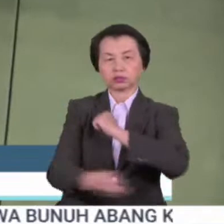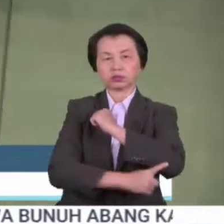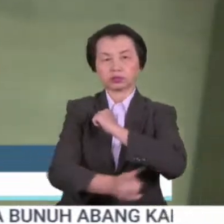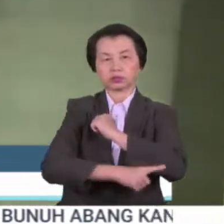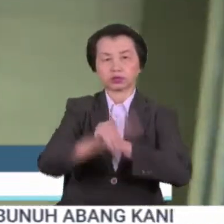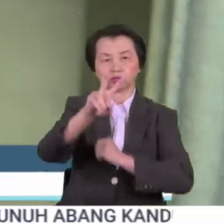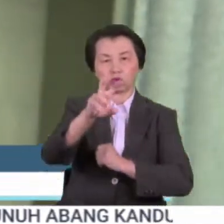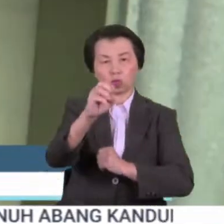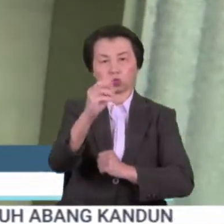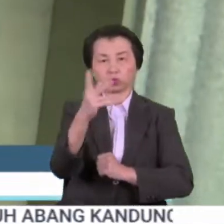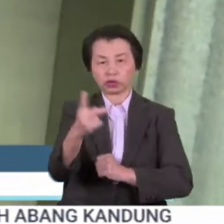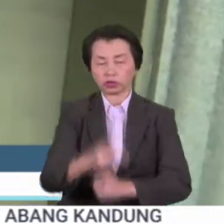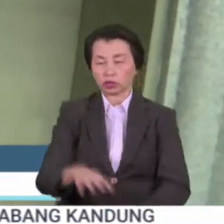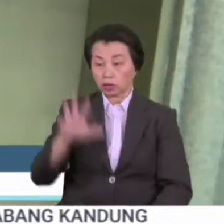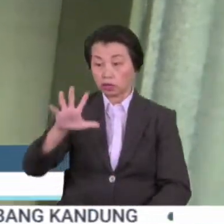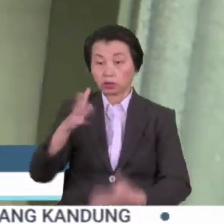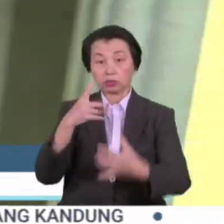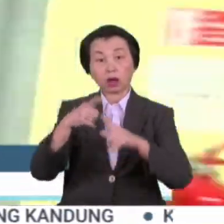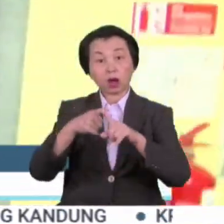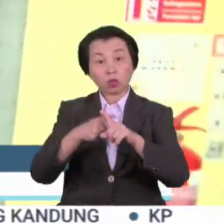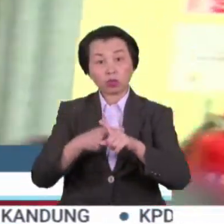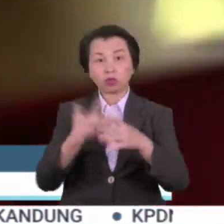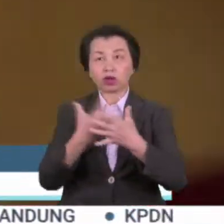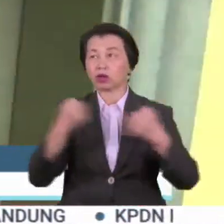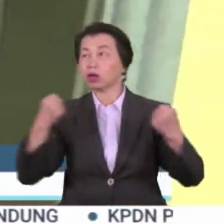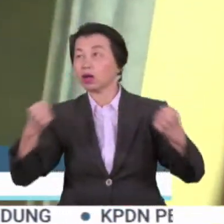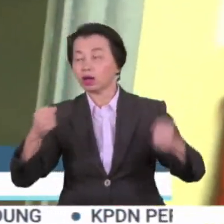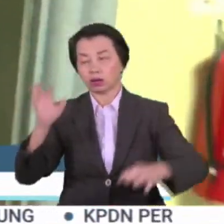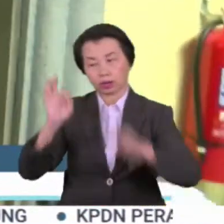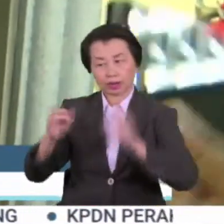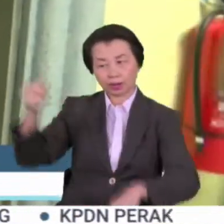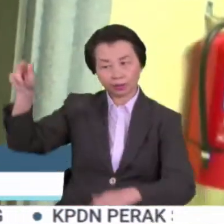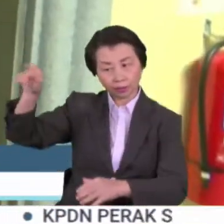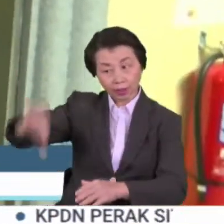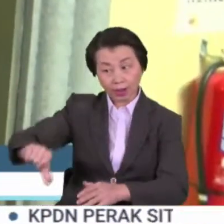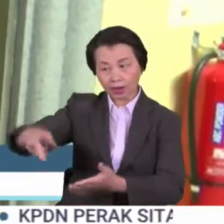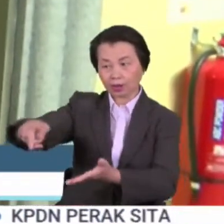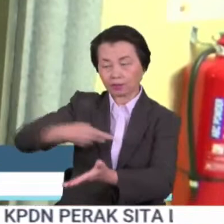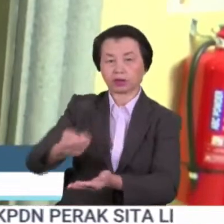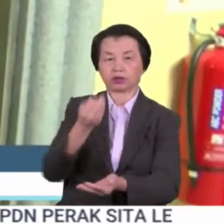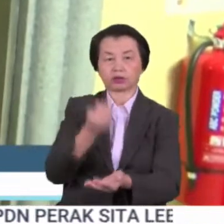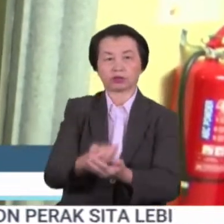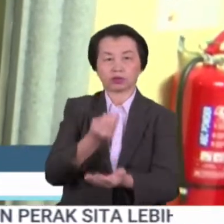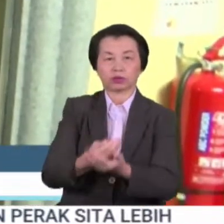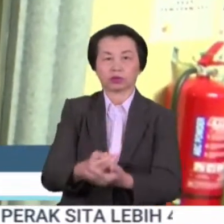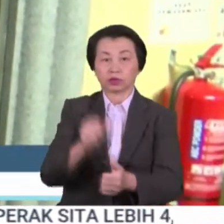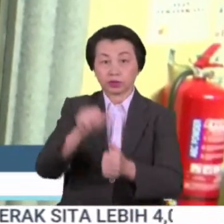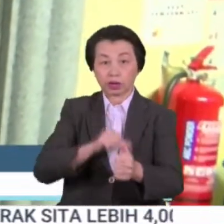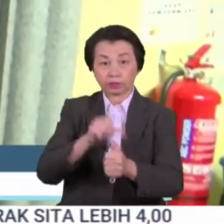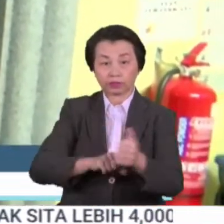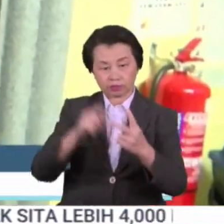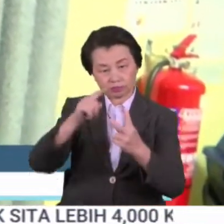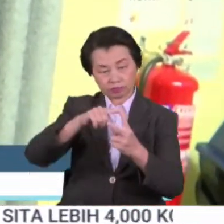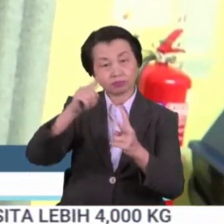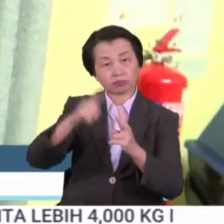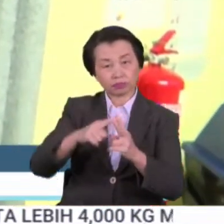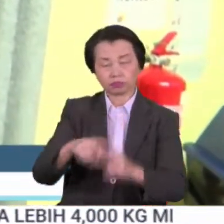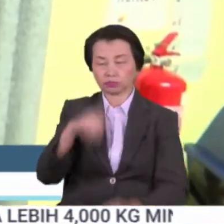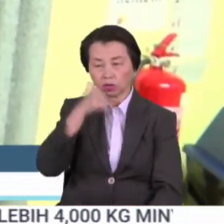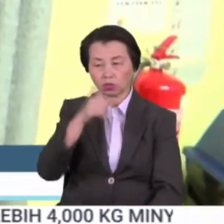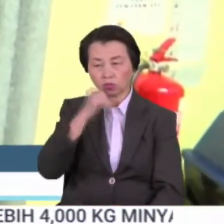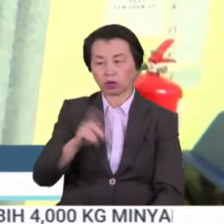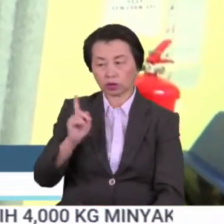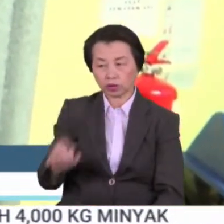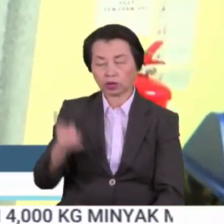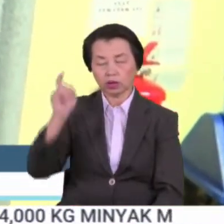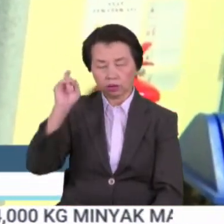20.000 Ringgit lima bulan penjara jika gagal membayar denda bagi setiap dua peduruhan selain itu wanita itu